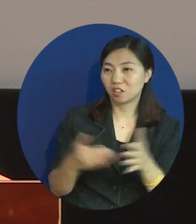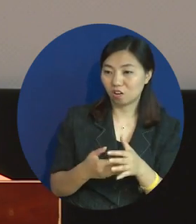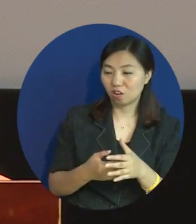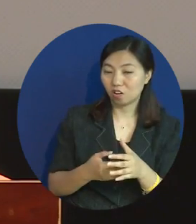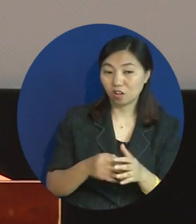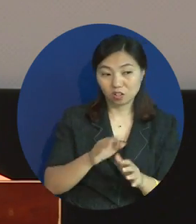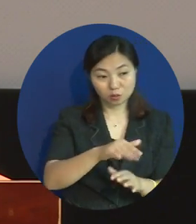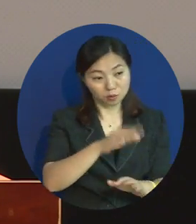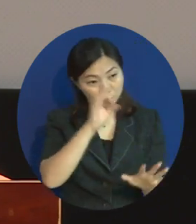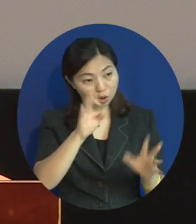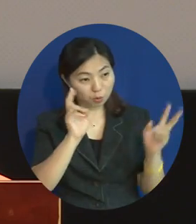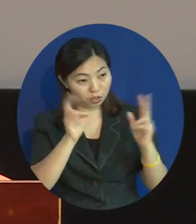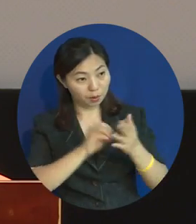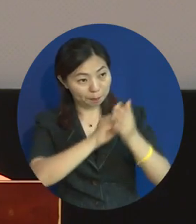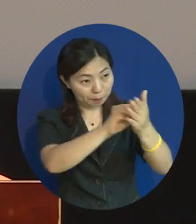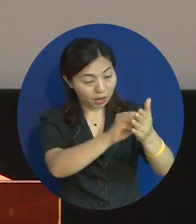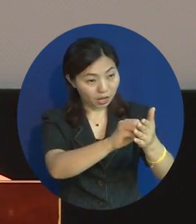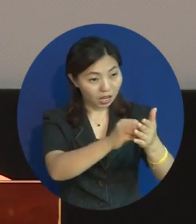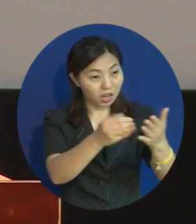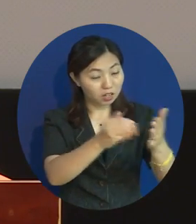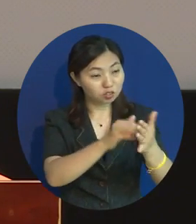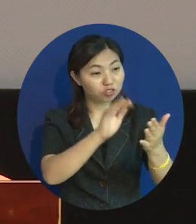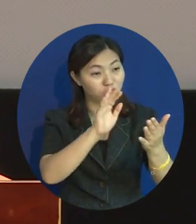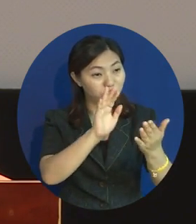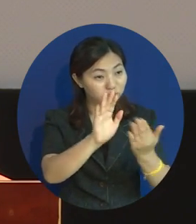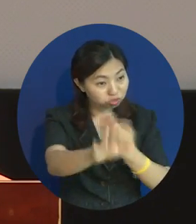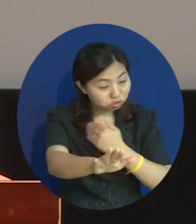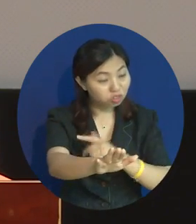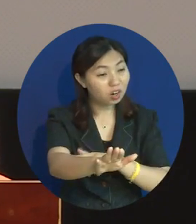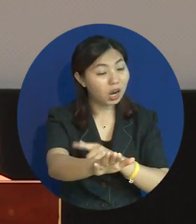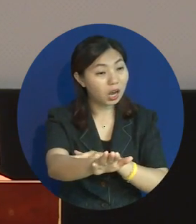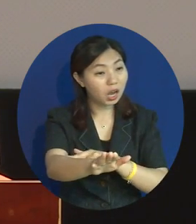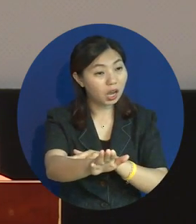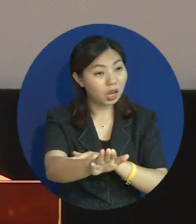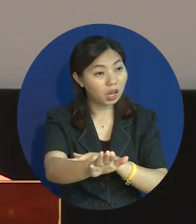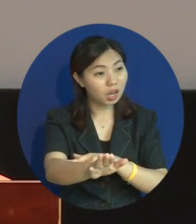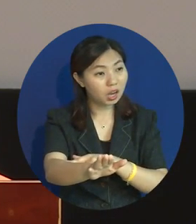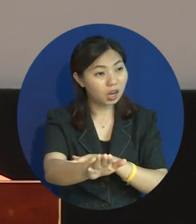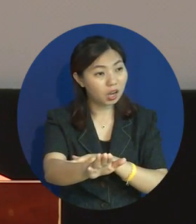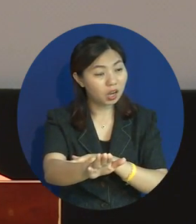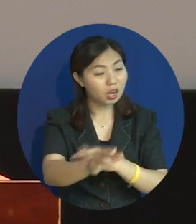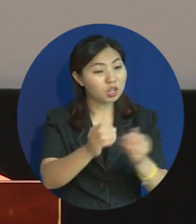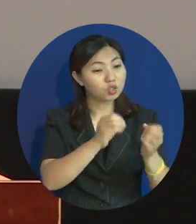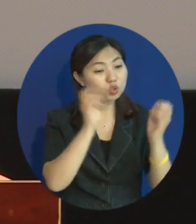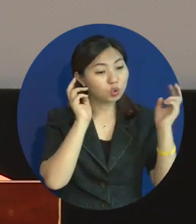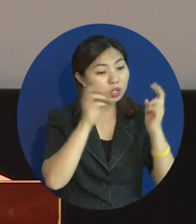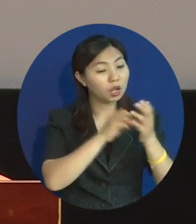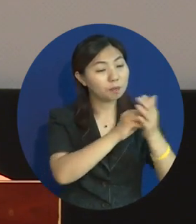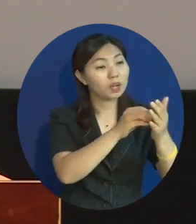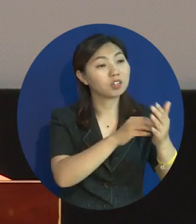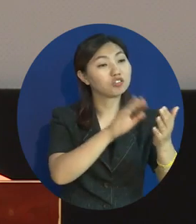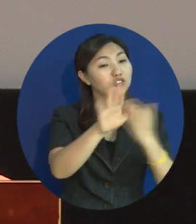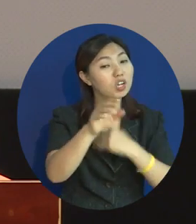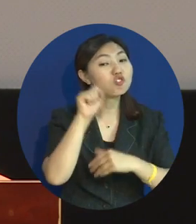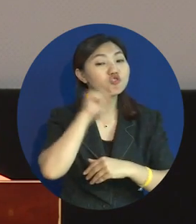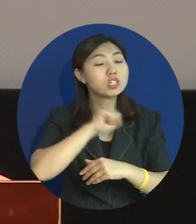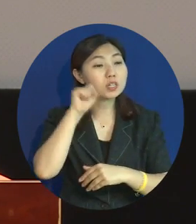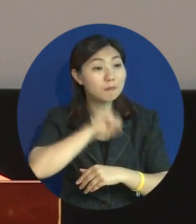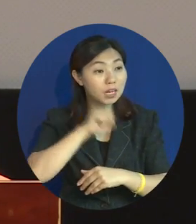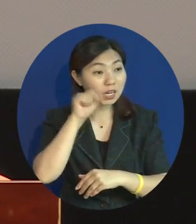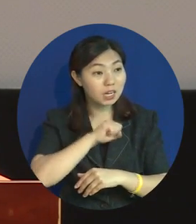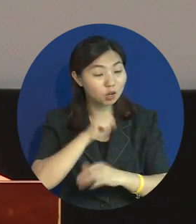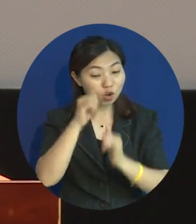네, 직장을 먼저 취직을 하고 대학원을 네. 가지 말고 직장 취직하고 그 다음에 아마 추월어서 그 취미 생활은